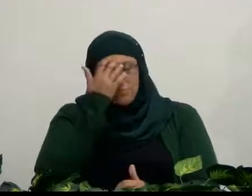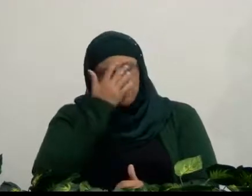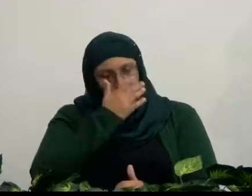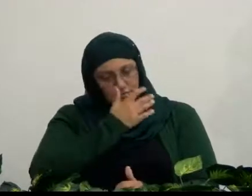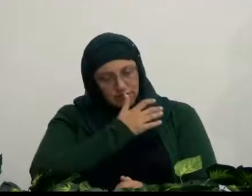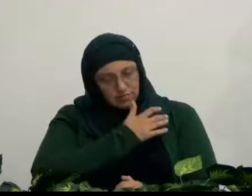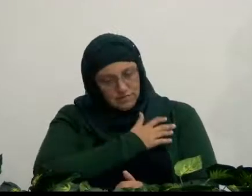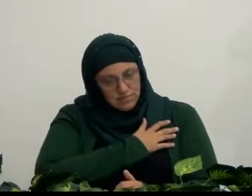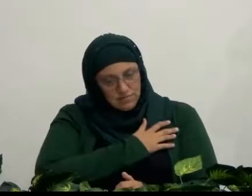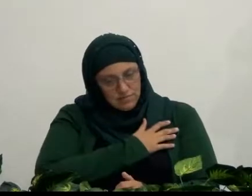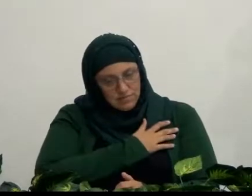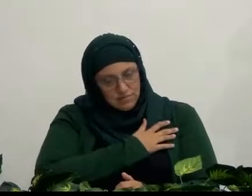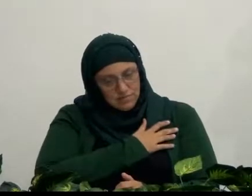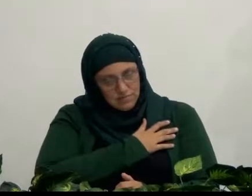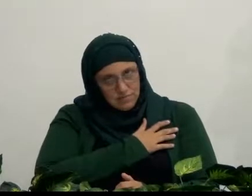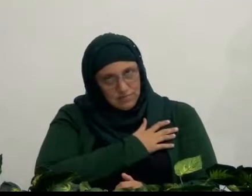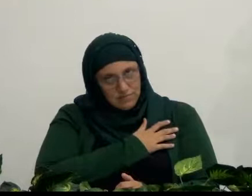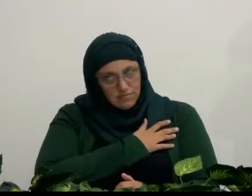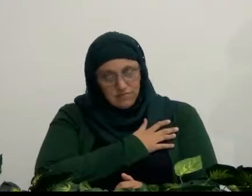والسلام على